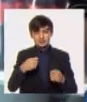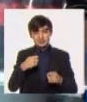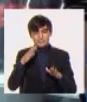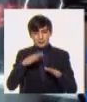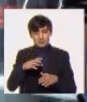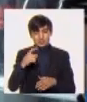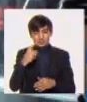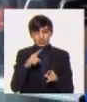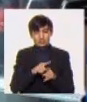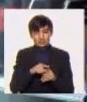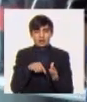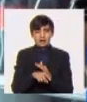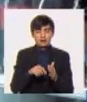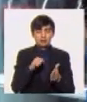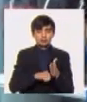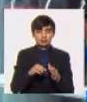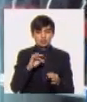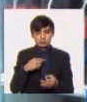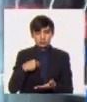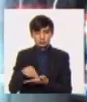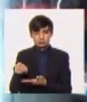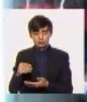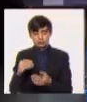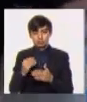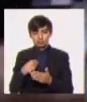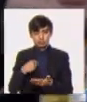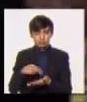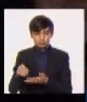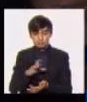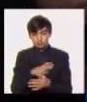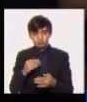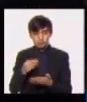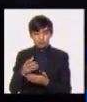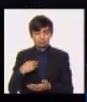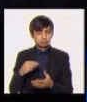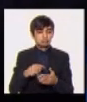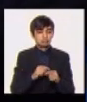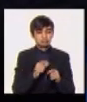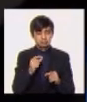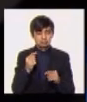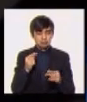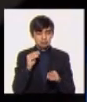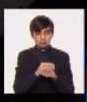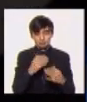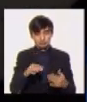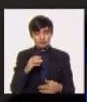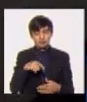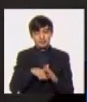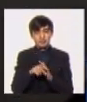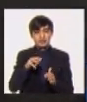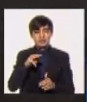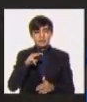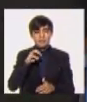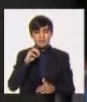өз кезегінде қымбатшылықтың себебін сатып алу құнының өскенімен түсіндіреді. Жарма мен сұйық май оның бағасы сәуір айы басталғаннан бері